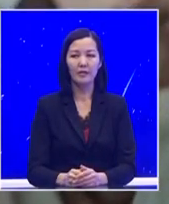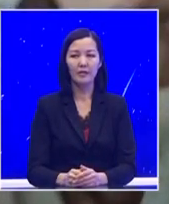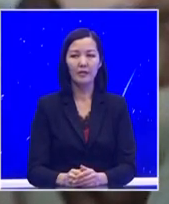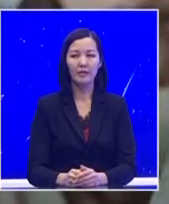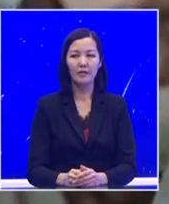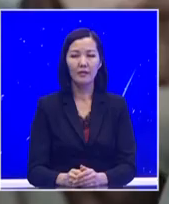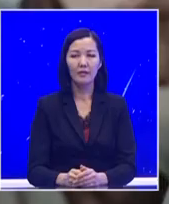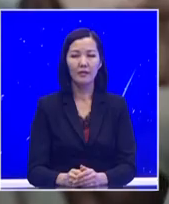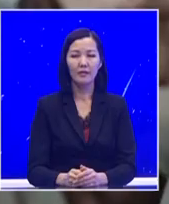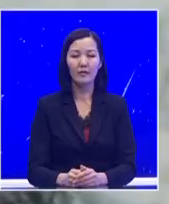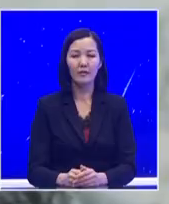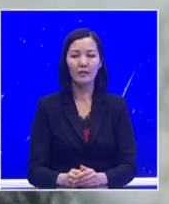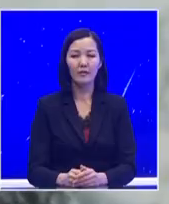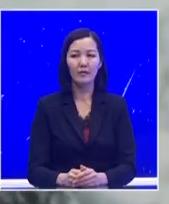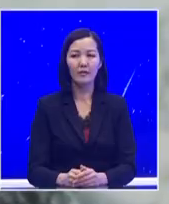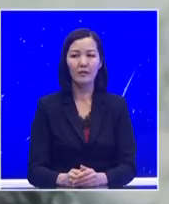мынау